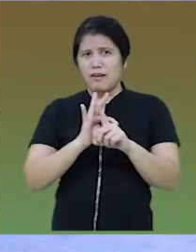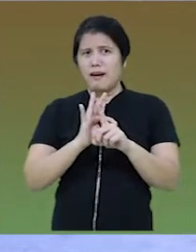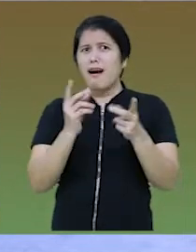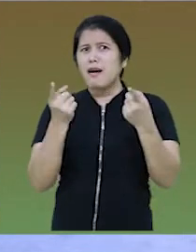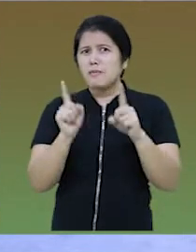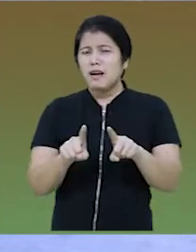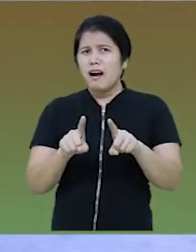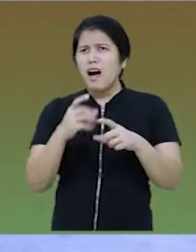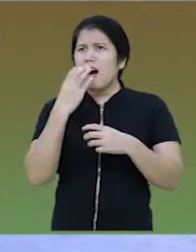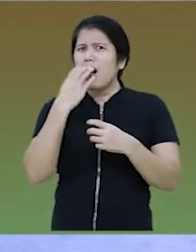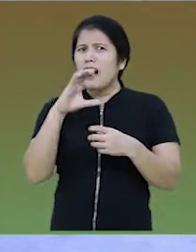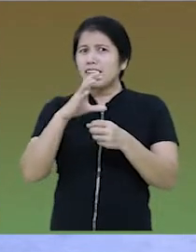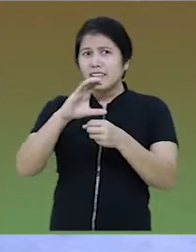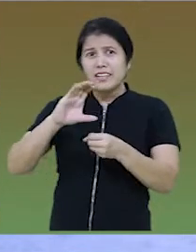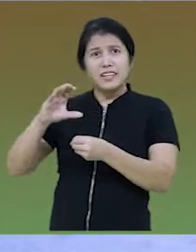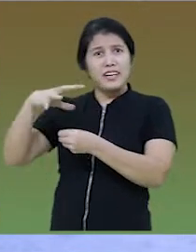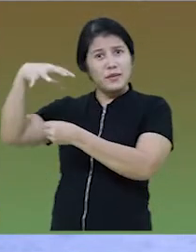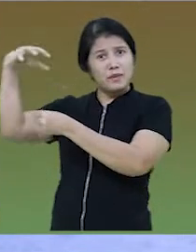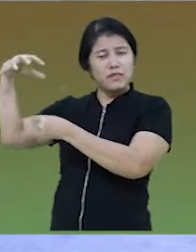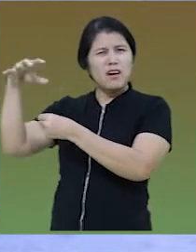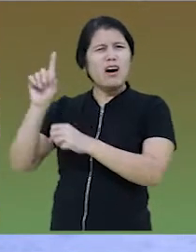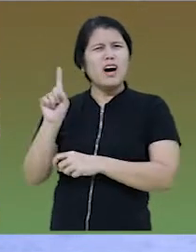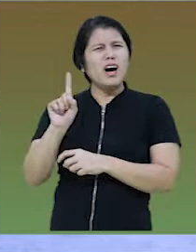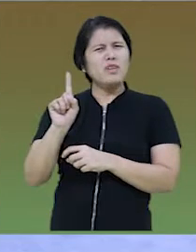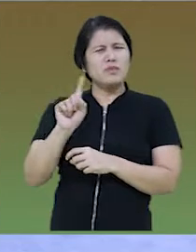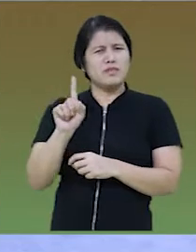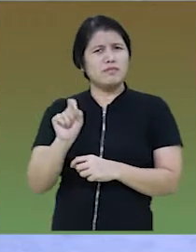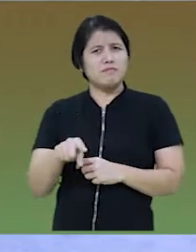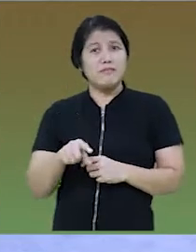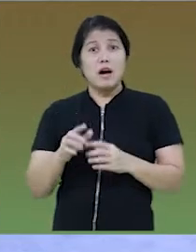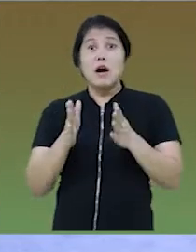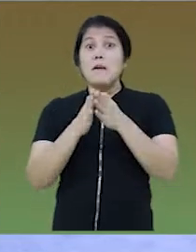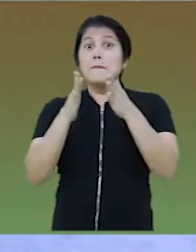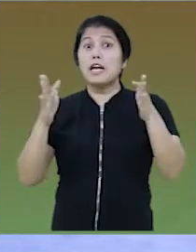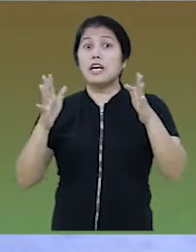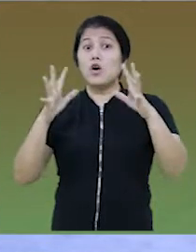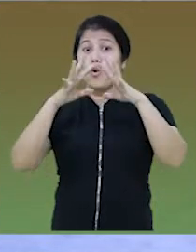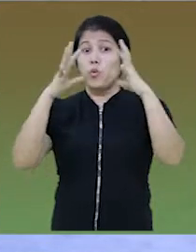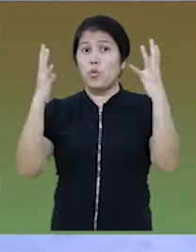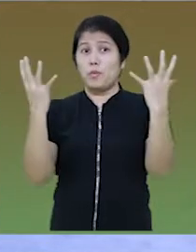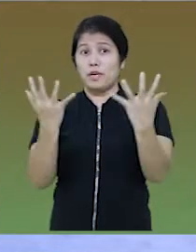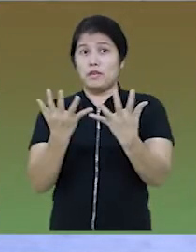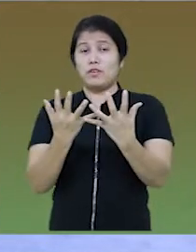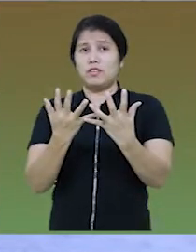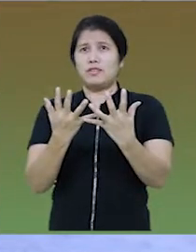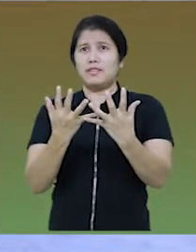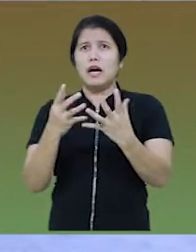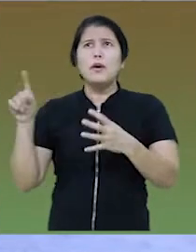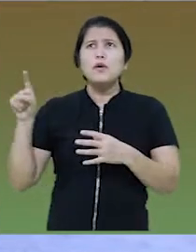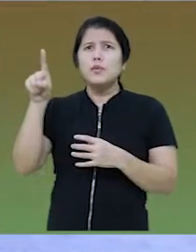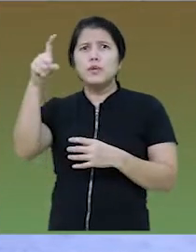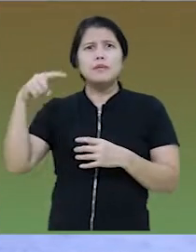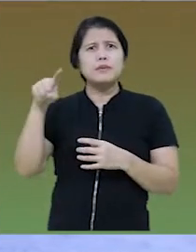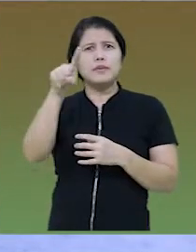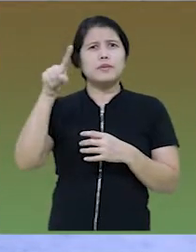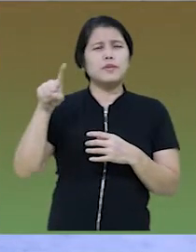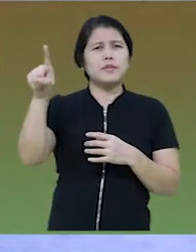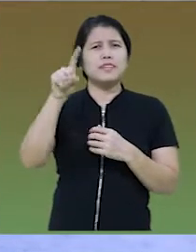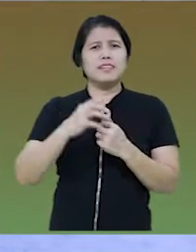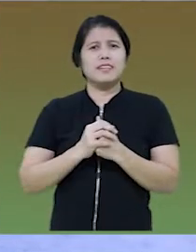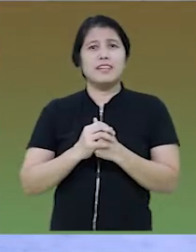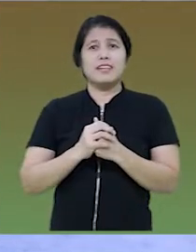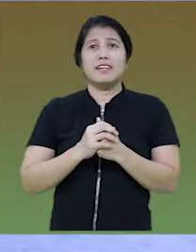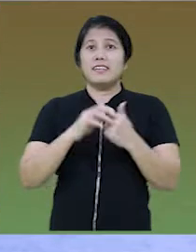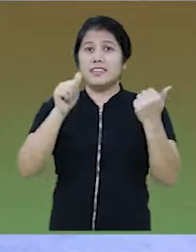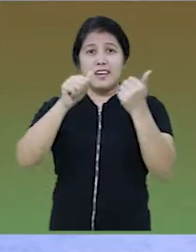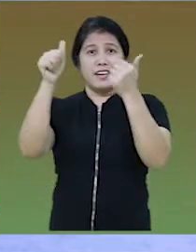Hot Air Balloon Festival? Ano yun, Ate Shen? Malaking balloon daw ang mga ito na pinapalipad sa himpapawid